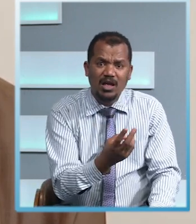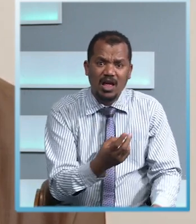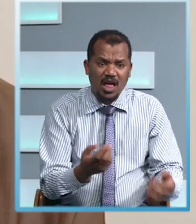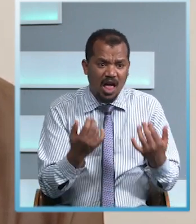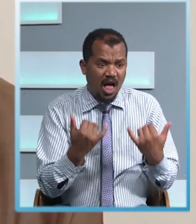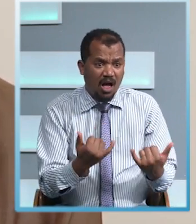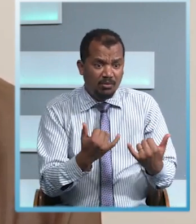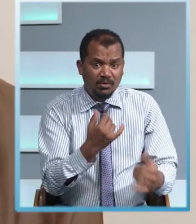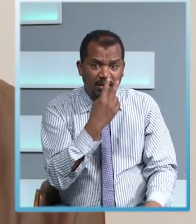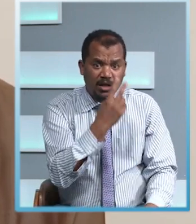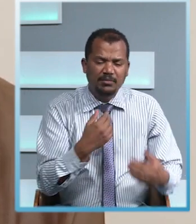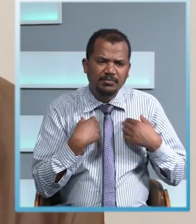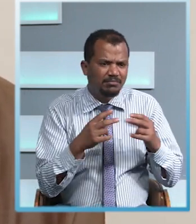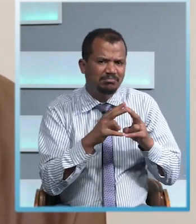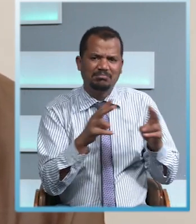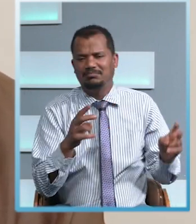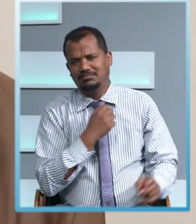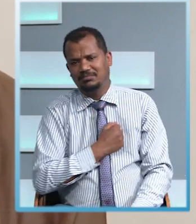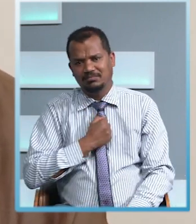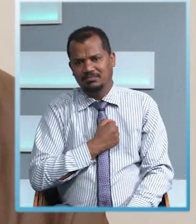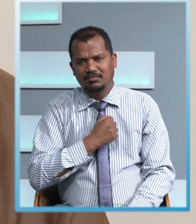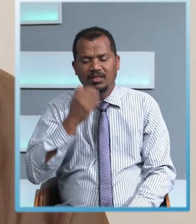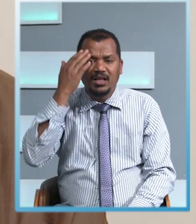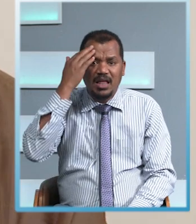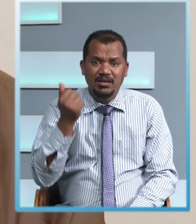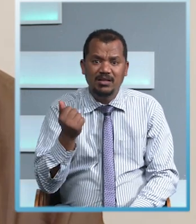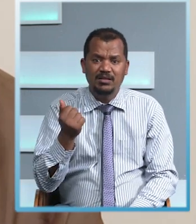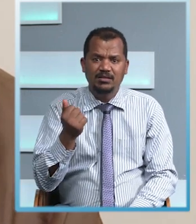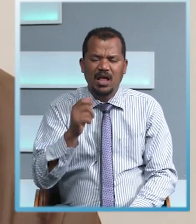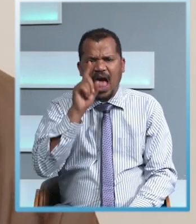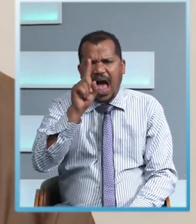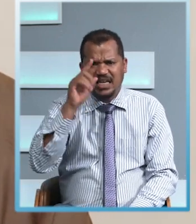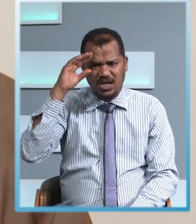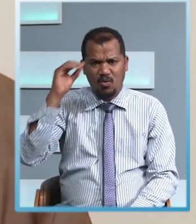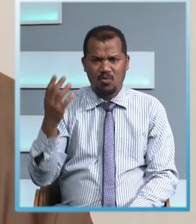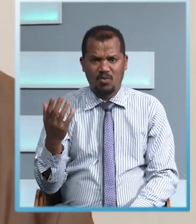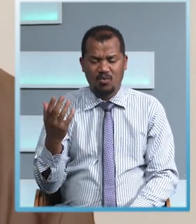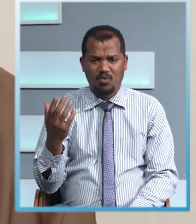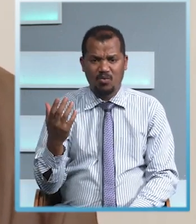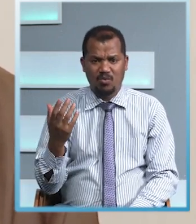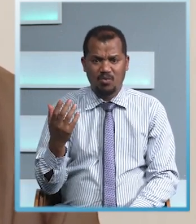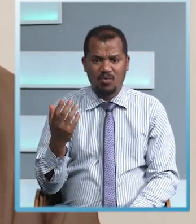ያየሁት አሁን ያየን ያለ ነው በጣም ያሳዝነው ለምንድን ነው አንድ ሰው